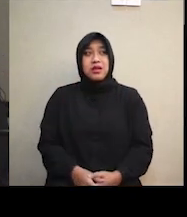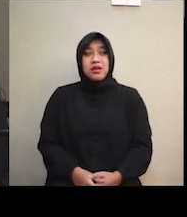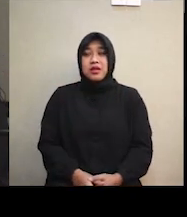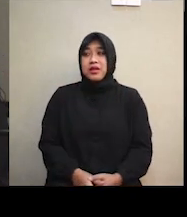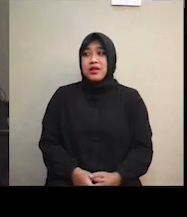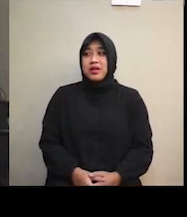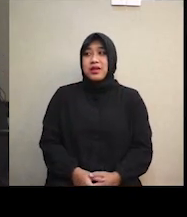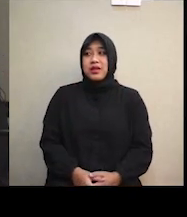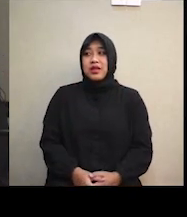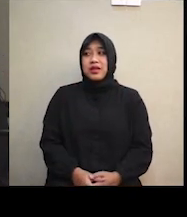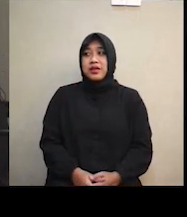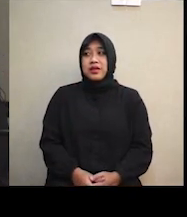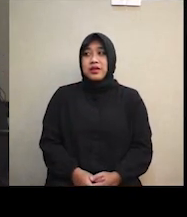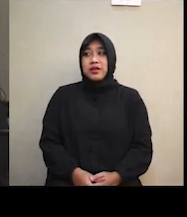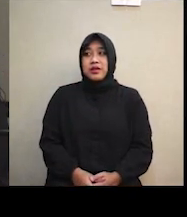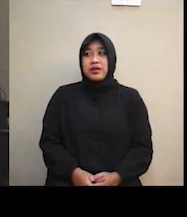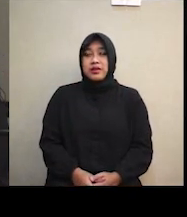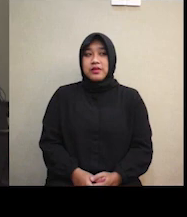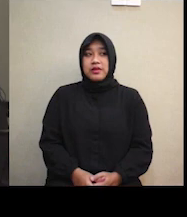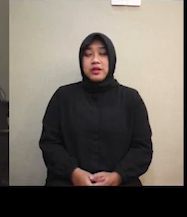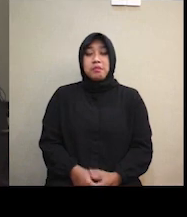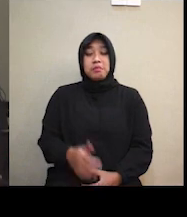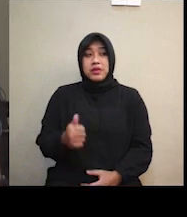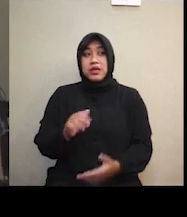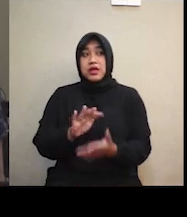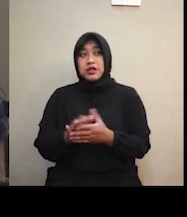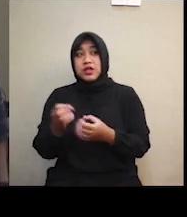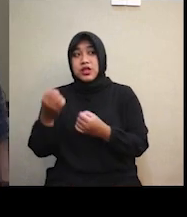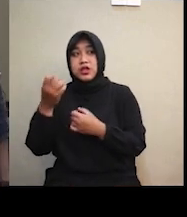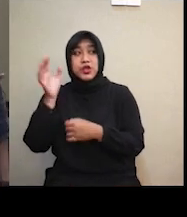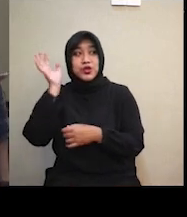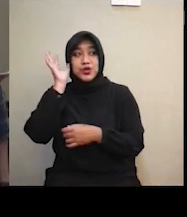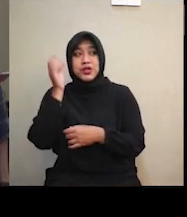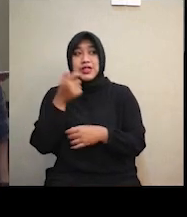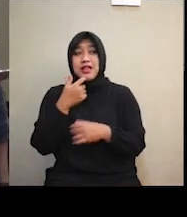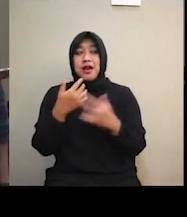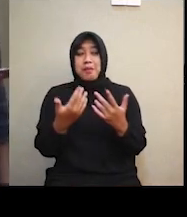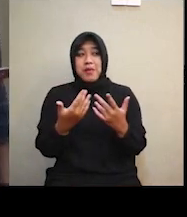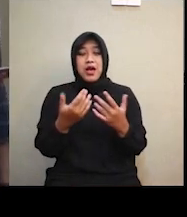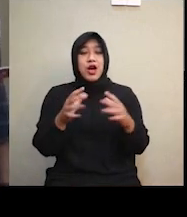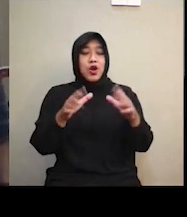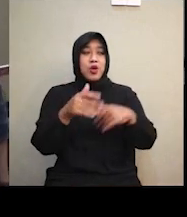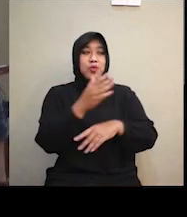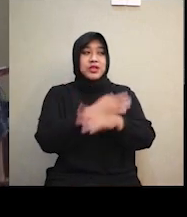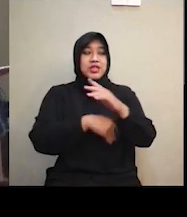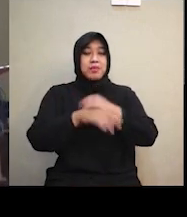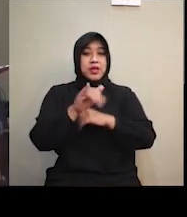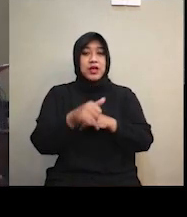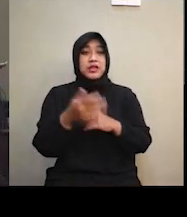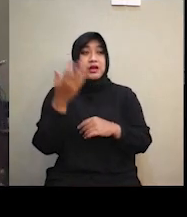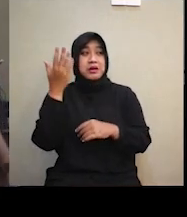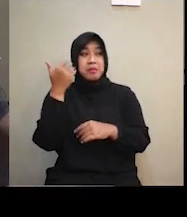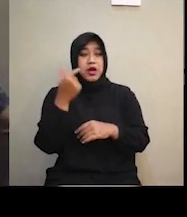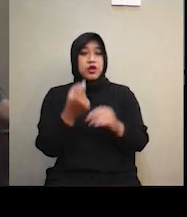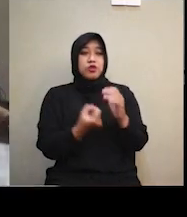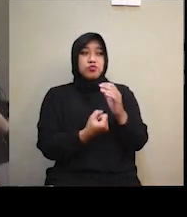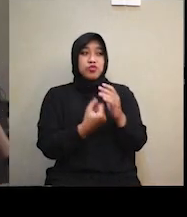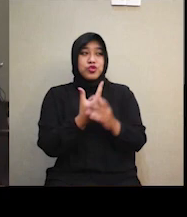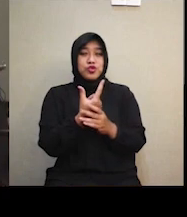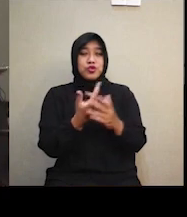ya Mbak Dwi bisa di-update isu-isu terkait dengan disabilitas ya yang kemarin muncul